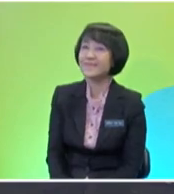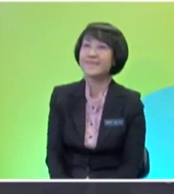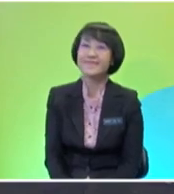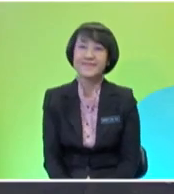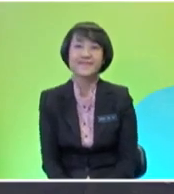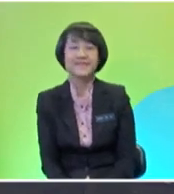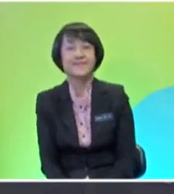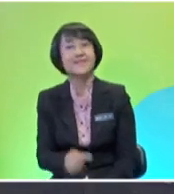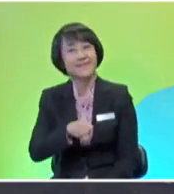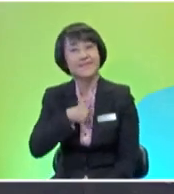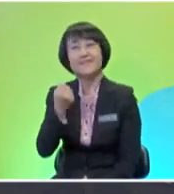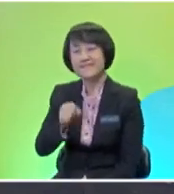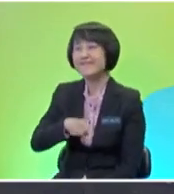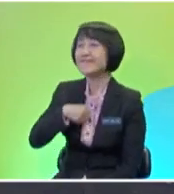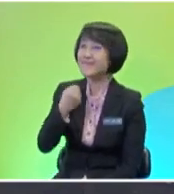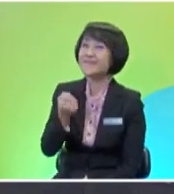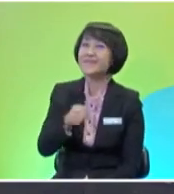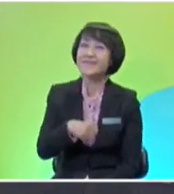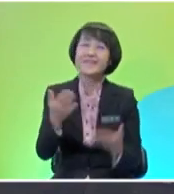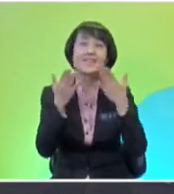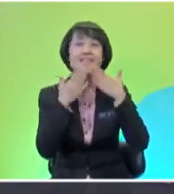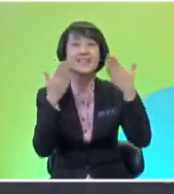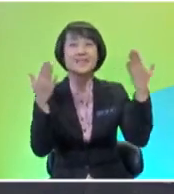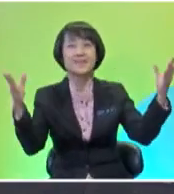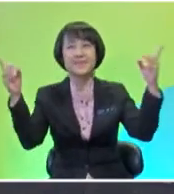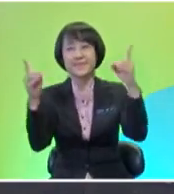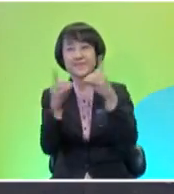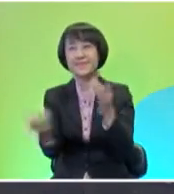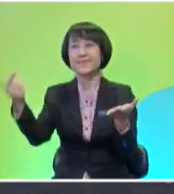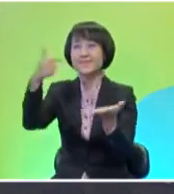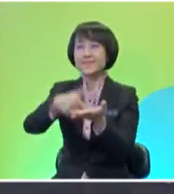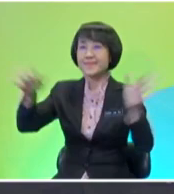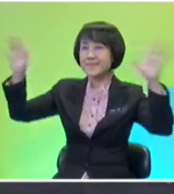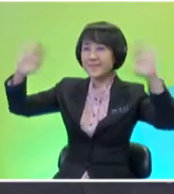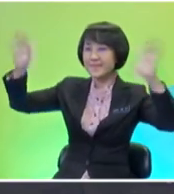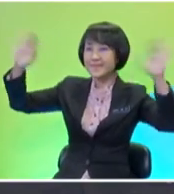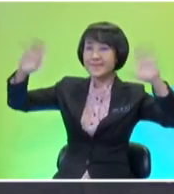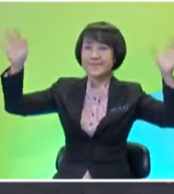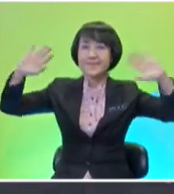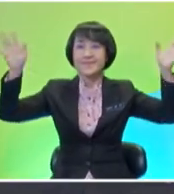Seronok kan buat kipas solar hari ini? Seronok. Baik, terima kasih. Jumpa lagi. Bye-bye. Assalamualaikum.